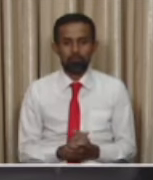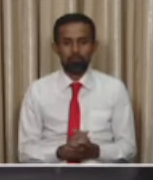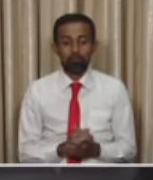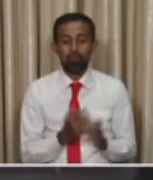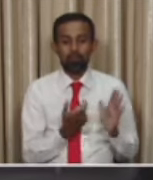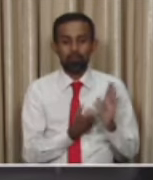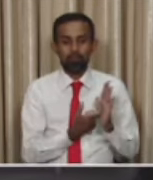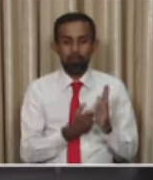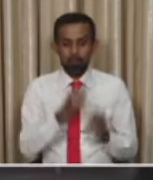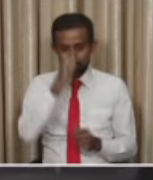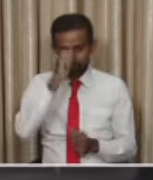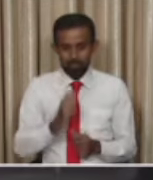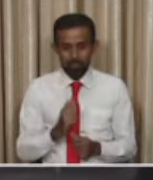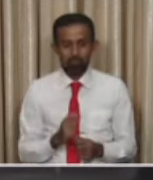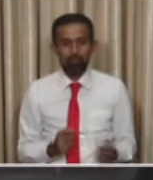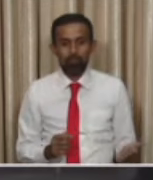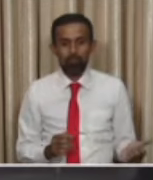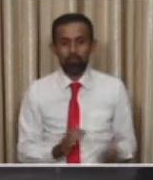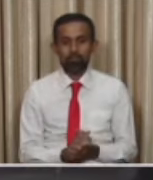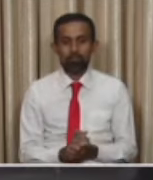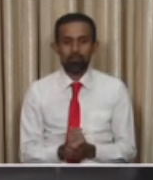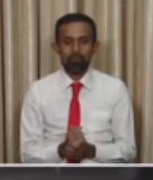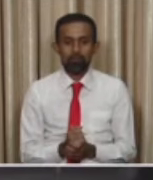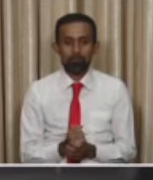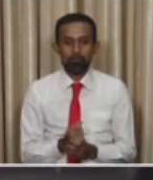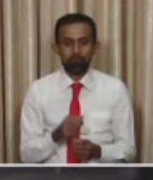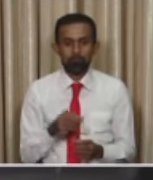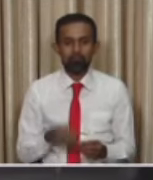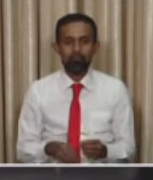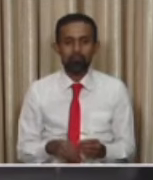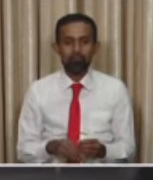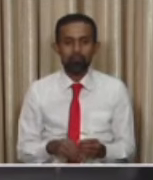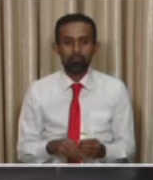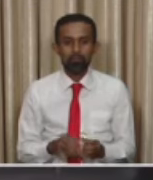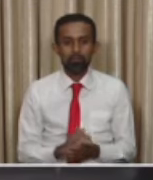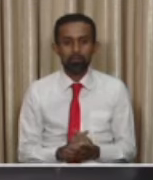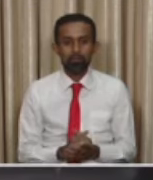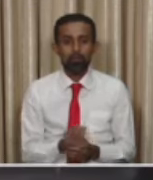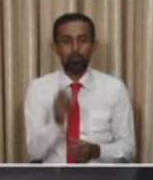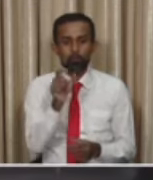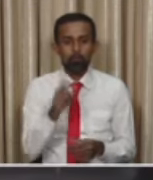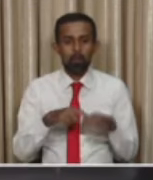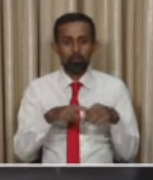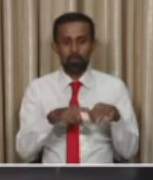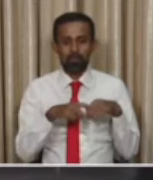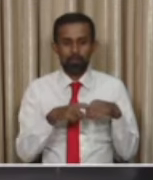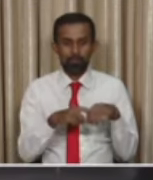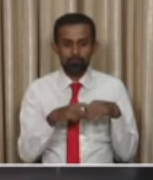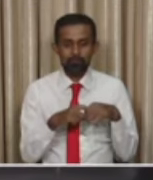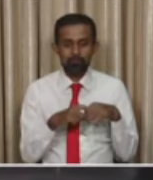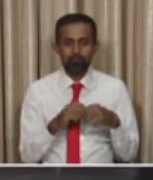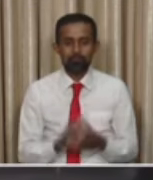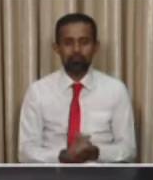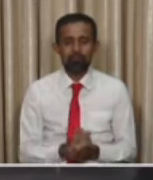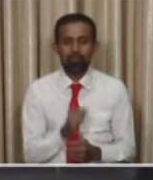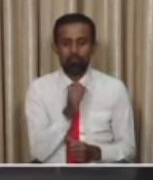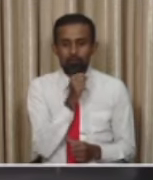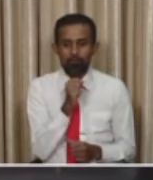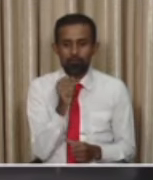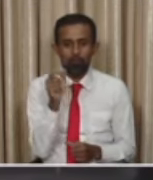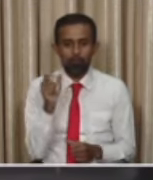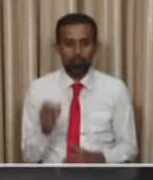කරු ඇමතුමා කිව්වා, මොකද මම මාස 6කට ඉස්සෙල්ලා ගරු ඇමතුමාගෙන් ප්‍රශ්න කරා, මේ වැඩිහිටියා